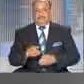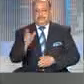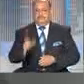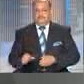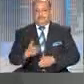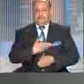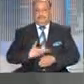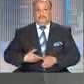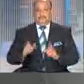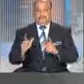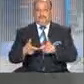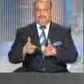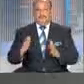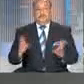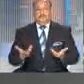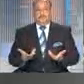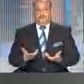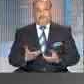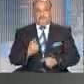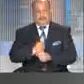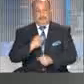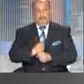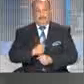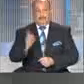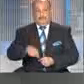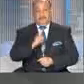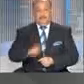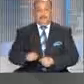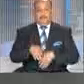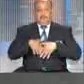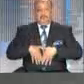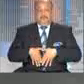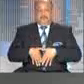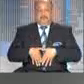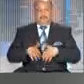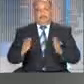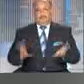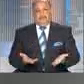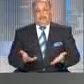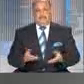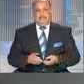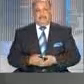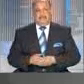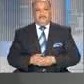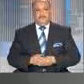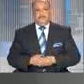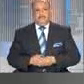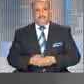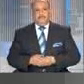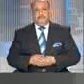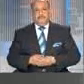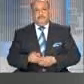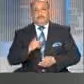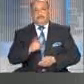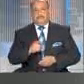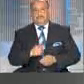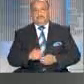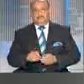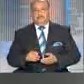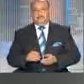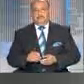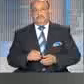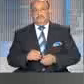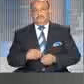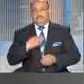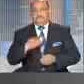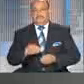القانون، أصبحنا موجودين في الحبوسات. احنا تو مع تفعيل القانون قلنا لي احنا تو 69 لكن بالطريقة اللي